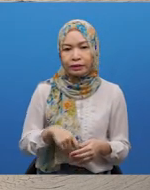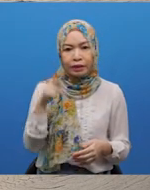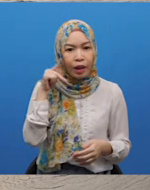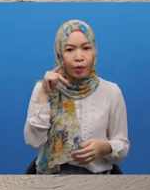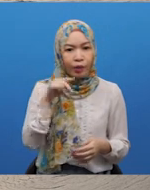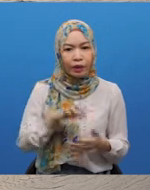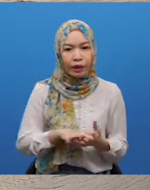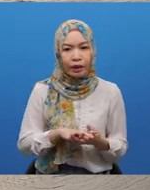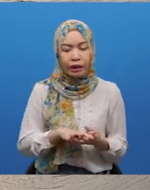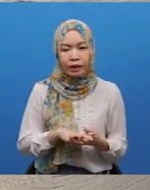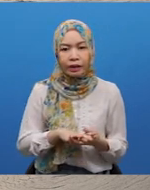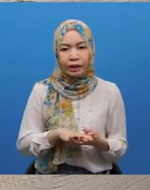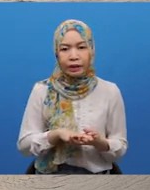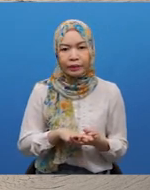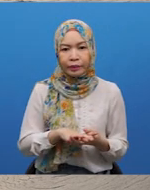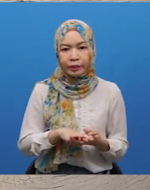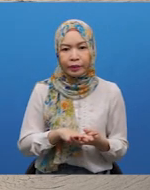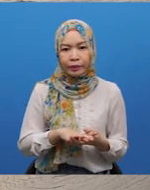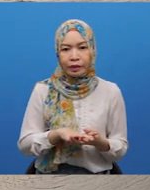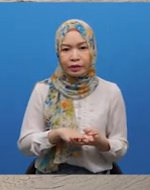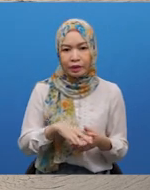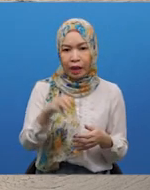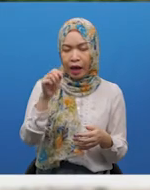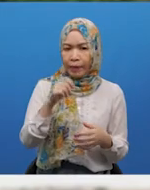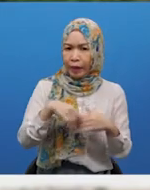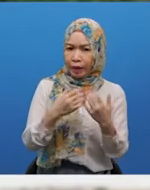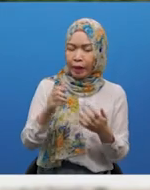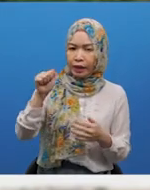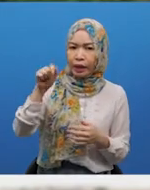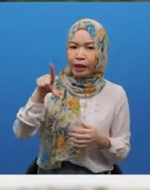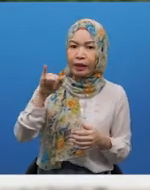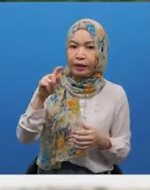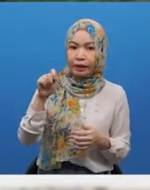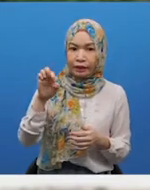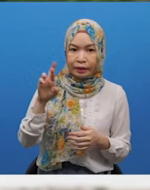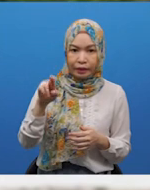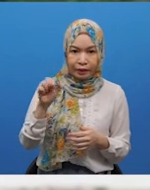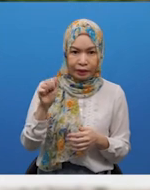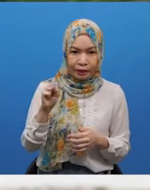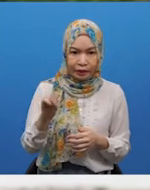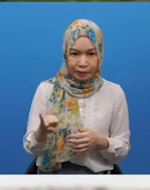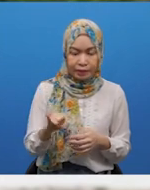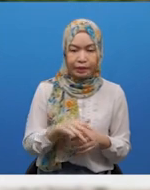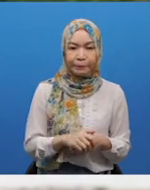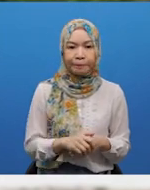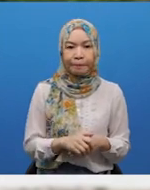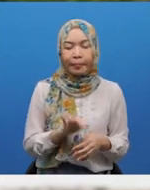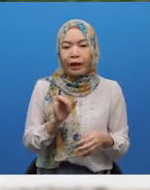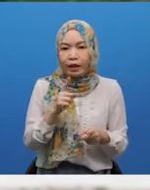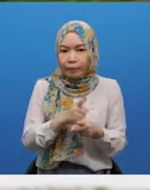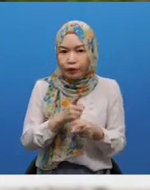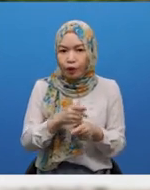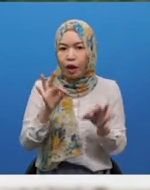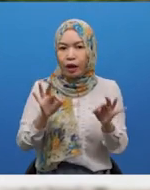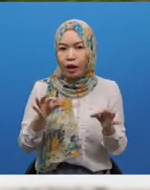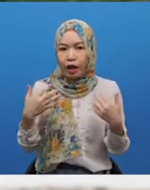Bagaimana pula dengan unsur bunyi aliterasi? Ya, betul murid-murid. Kalau